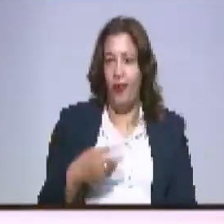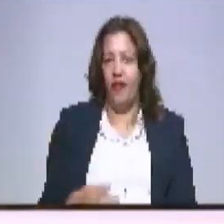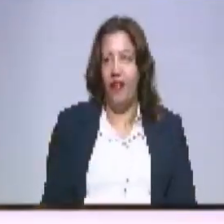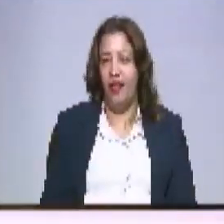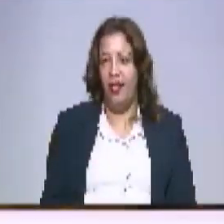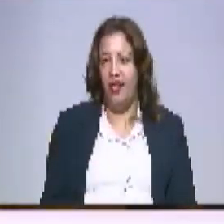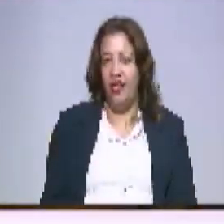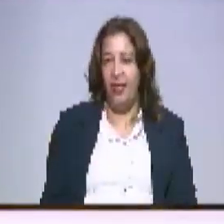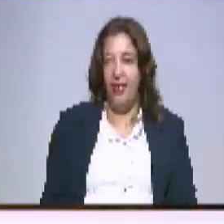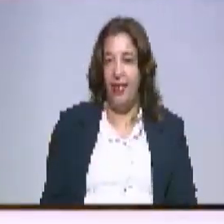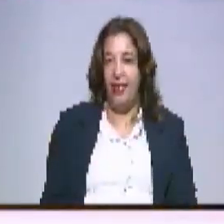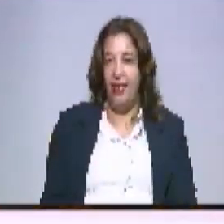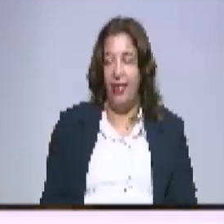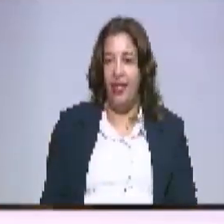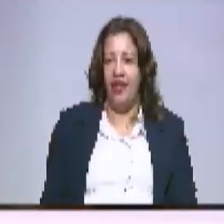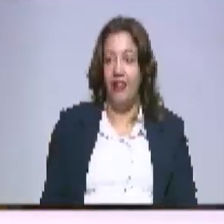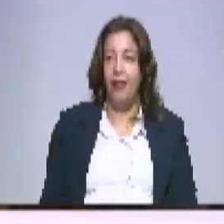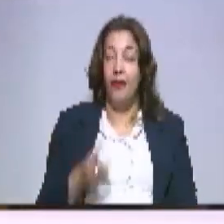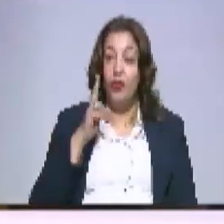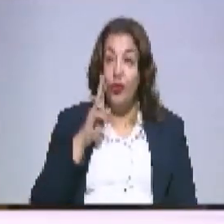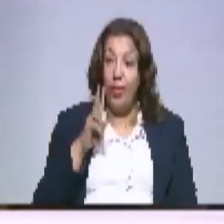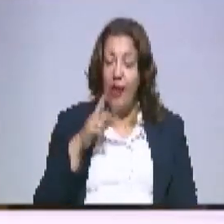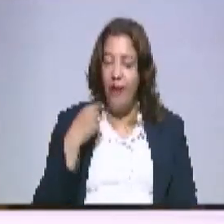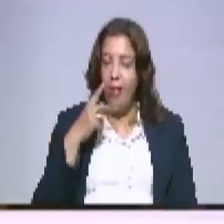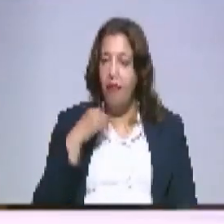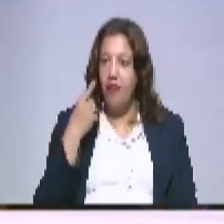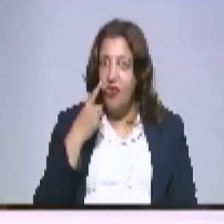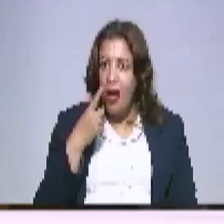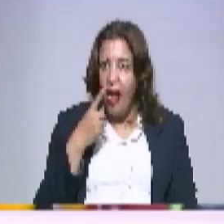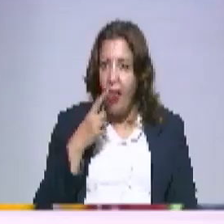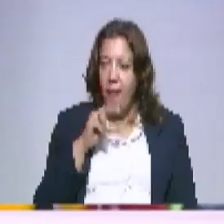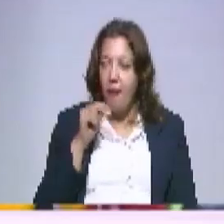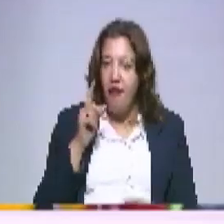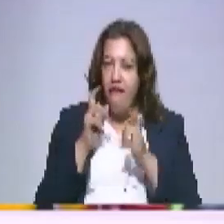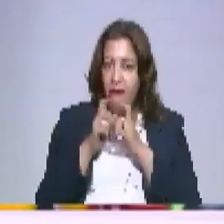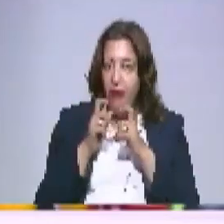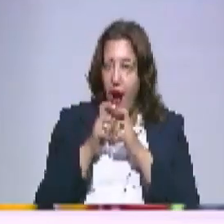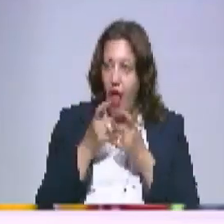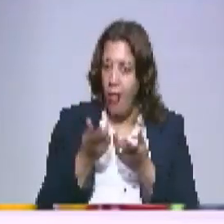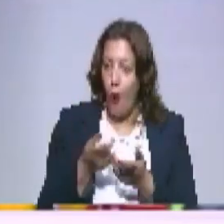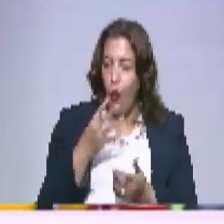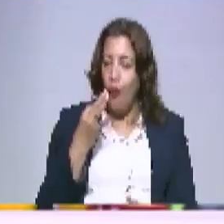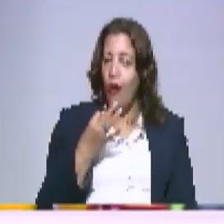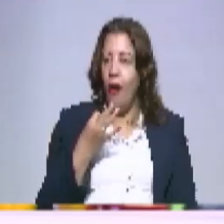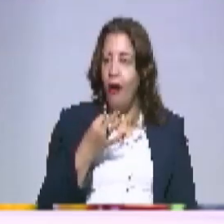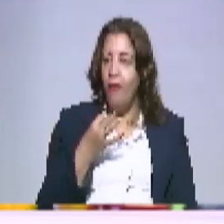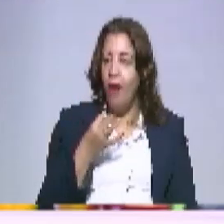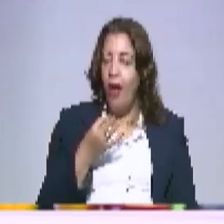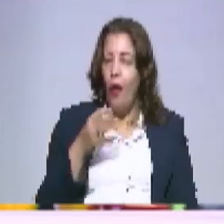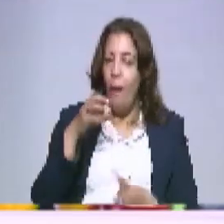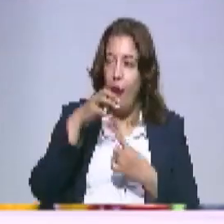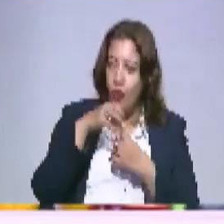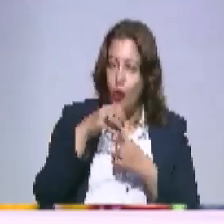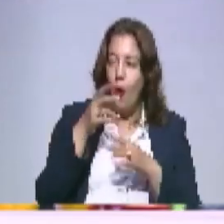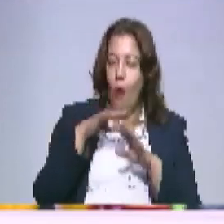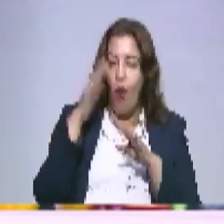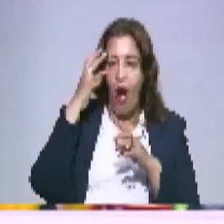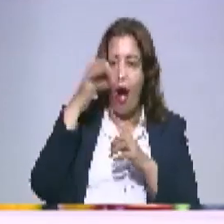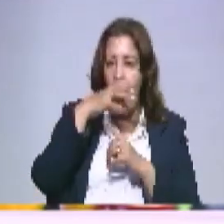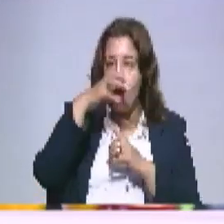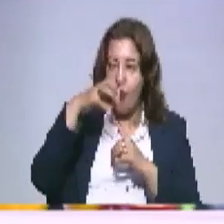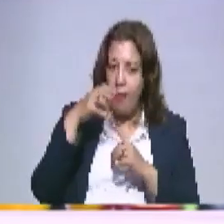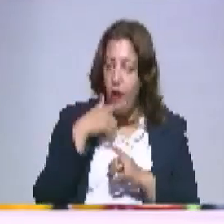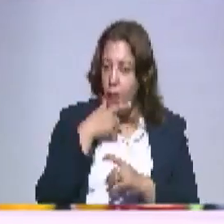شيل بقى الزعتر. تحسه فرخنا شويه، ما تحسوش قرنبيط خالص. مشروم. قرنبيط.